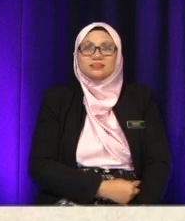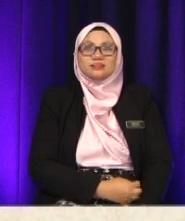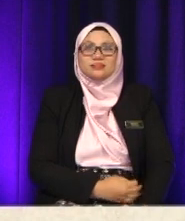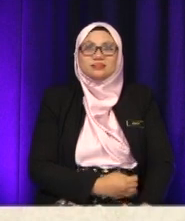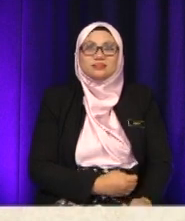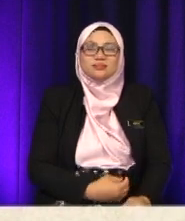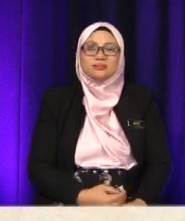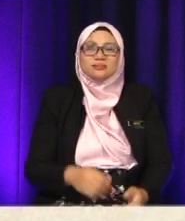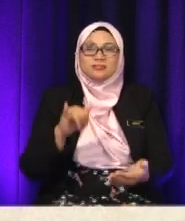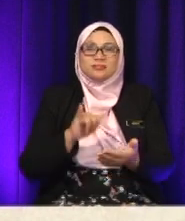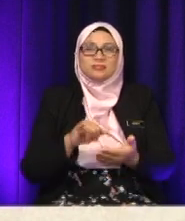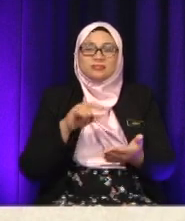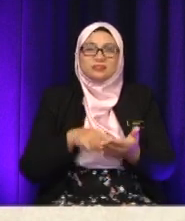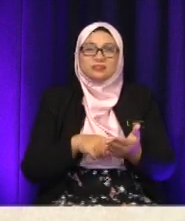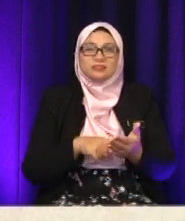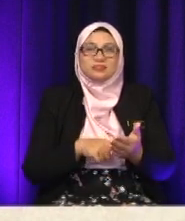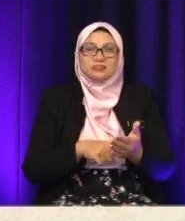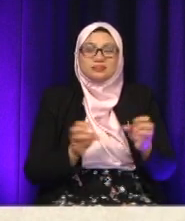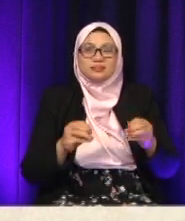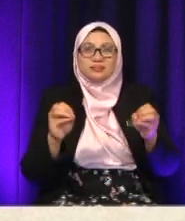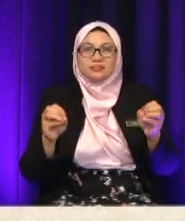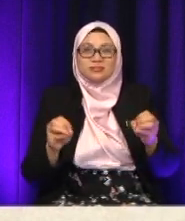ini adalah operasi lintas